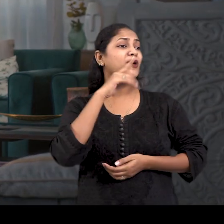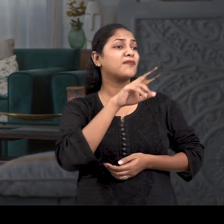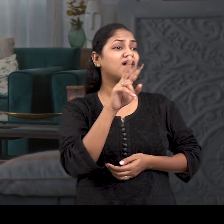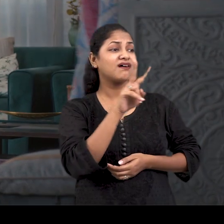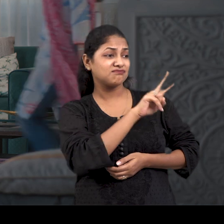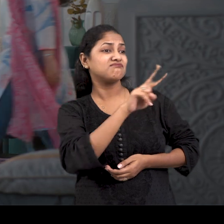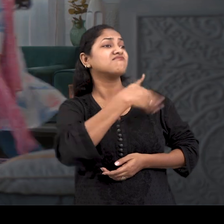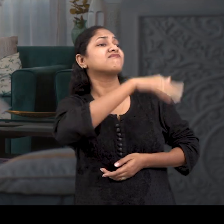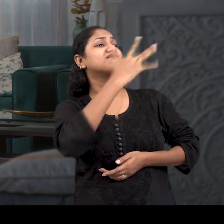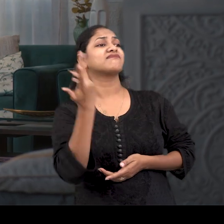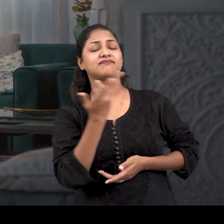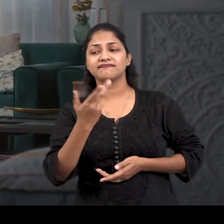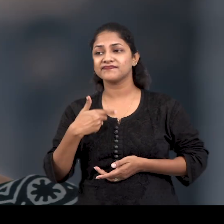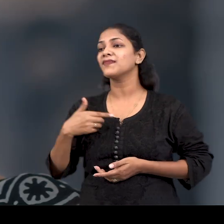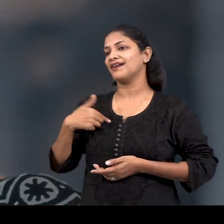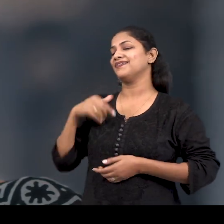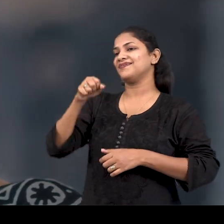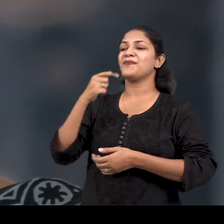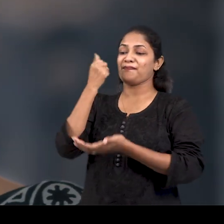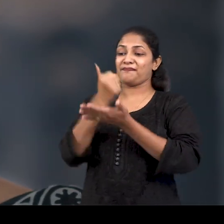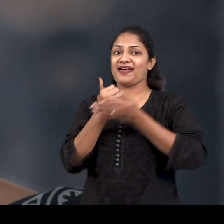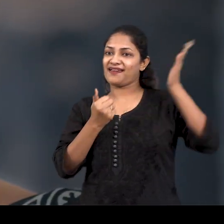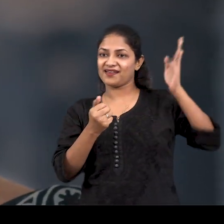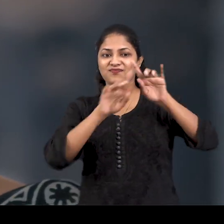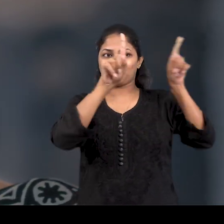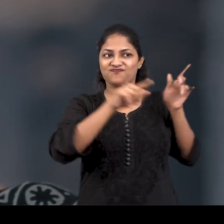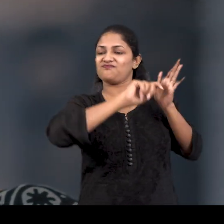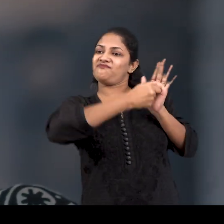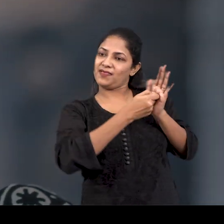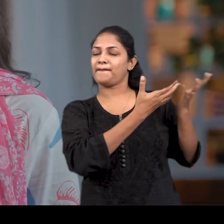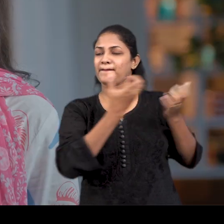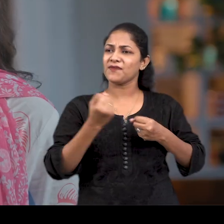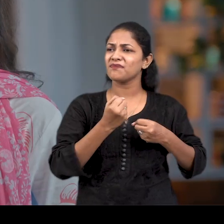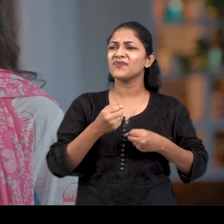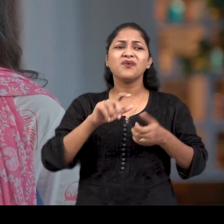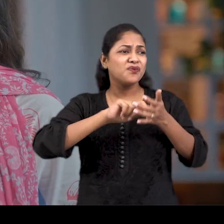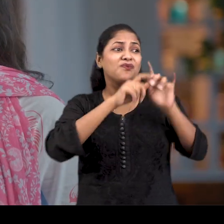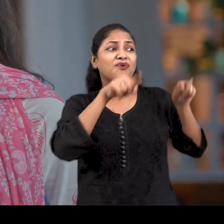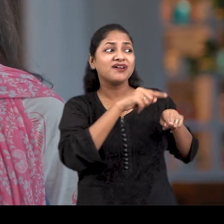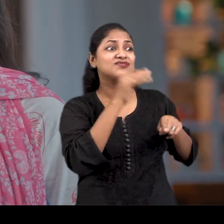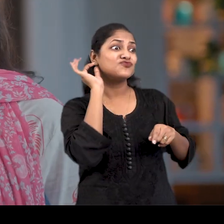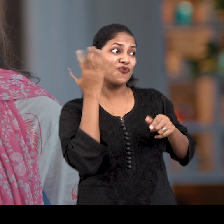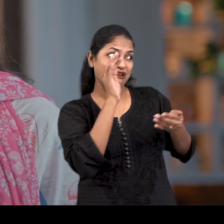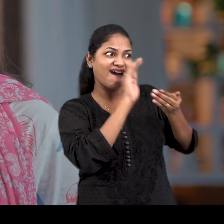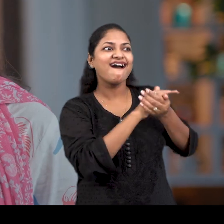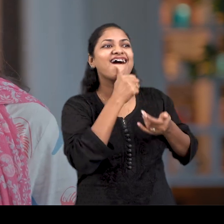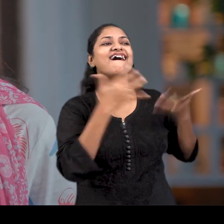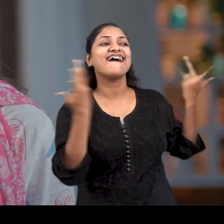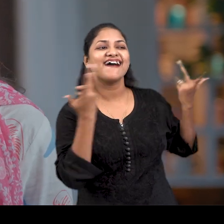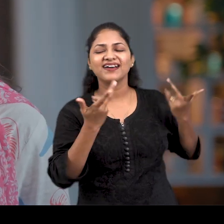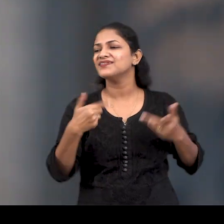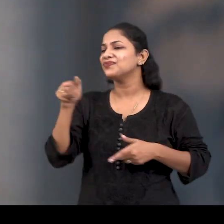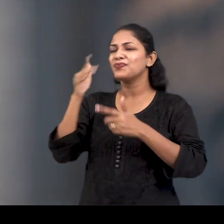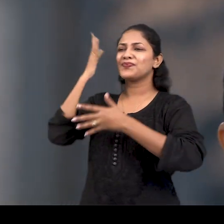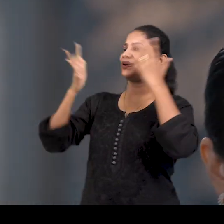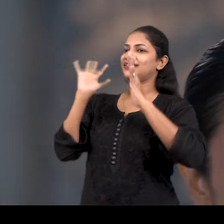പപ്പാ, നിങ്ങള് രണ്ടുപേരും എവിടെ പോവാ? ഞങ്ങള് ബാങ്ക് വരെ പോവാ, ലോക്കർ വാടകയ്ക്ക് എടുക്കാനേ. ലോക്കറോ? ഏത് നിധി ഒളിപ്പിക്കാനാ